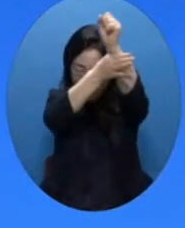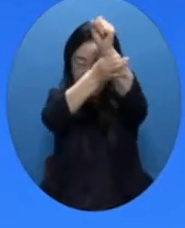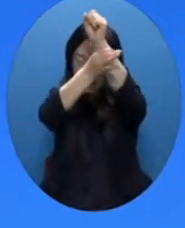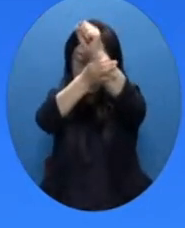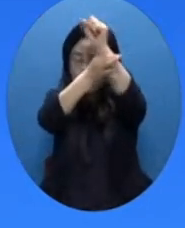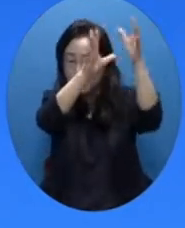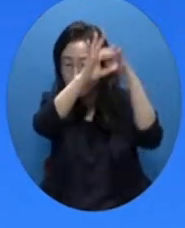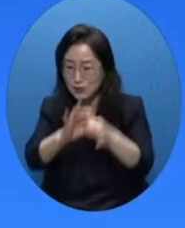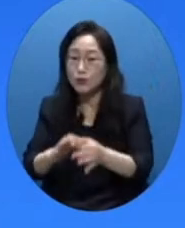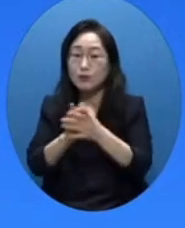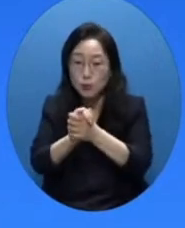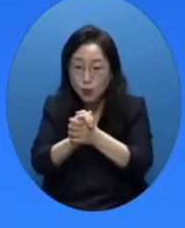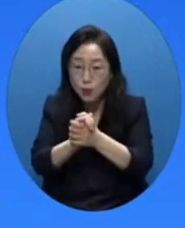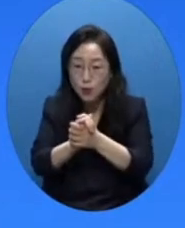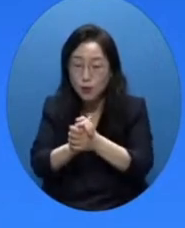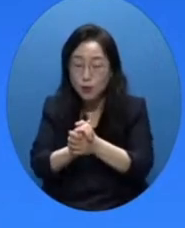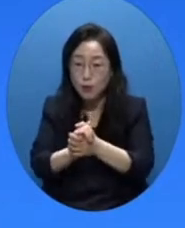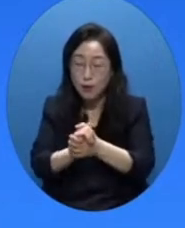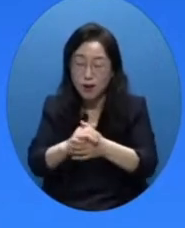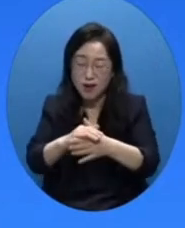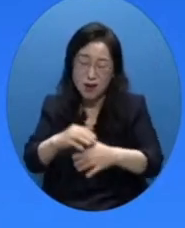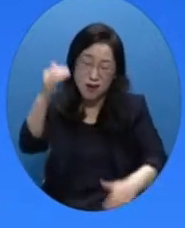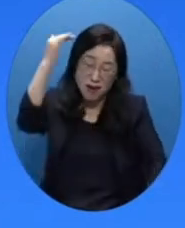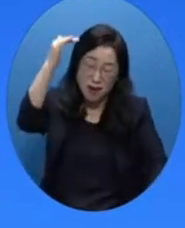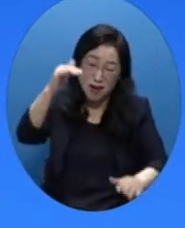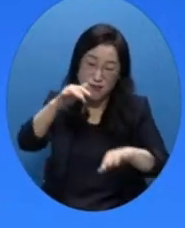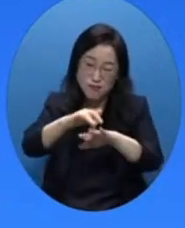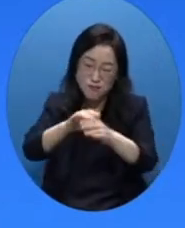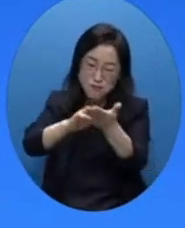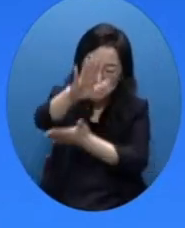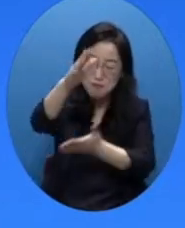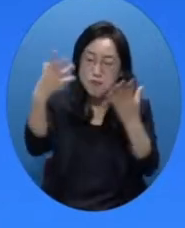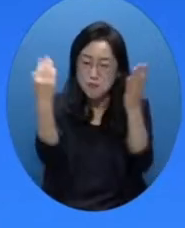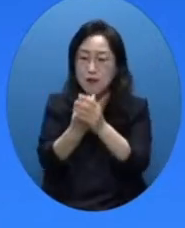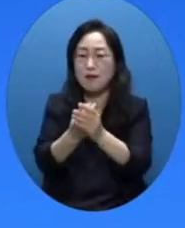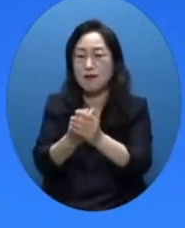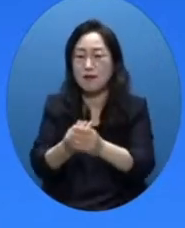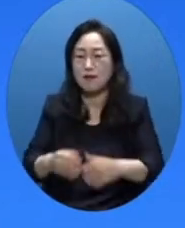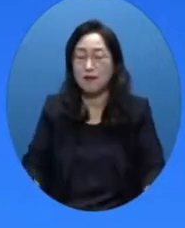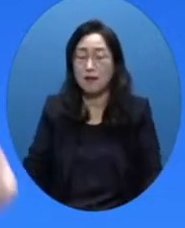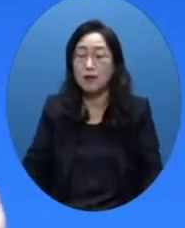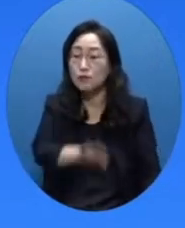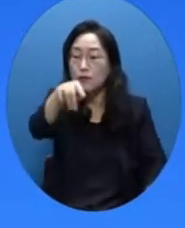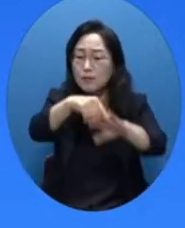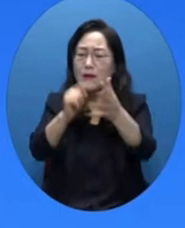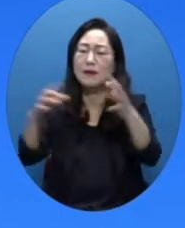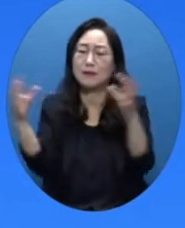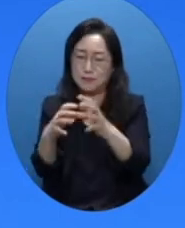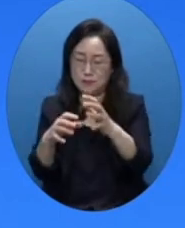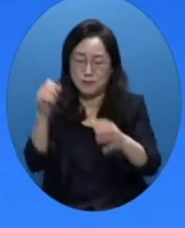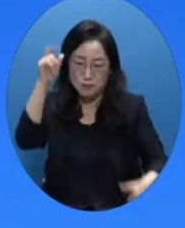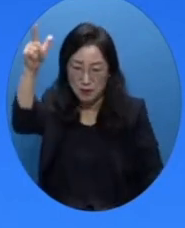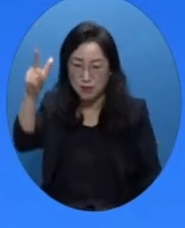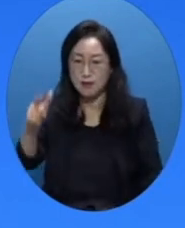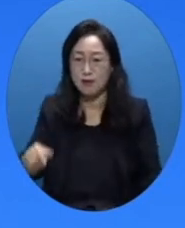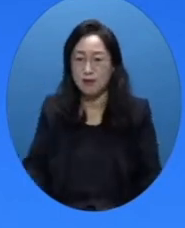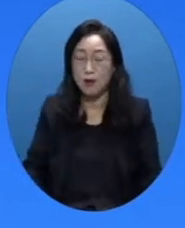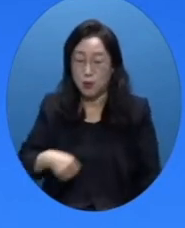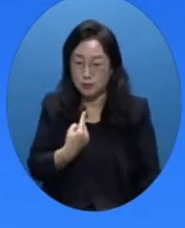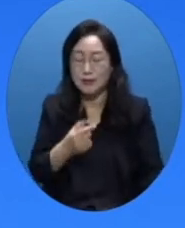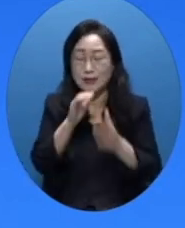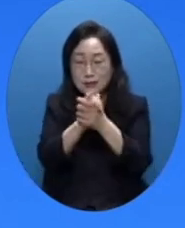기도하고 또 기도했더니 아말렉이 완전히 쫓겨나갔습니다. 합심 기도에 위대한 능력이 있는 것입니다. 내가 혼자 기도할